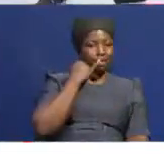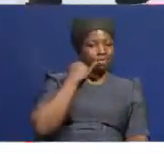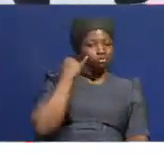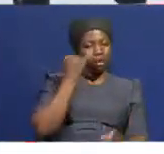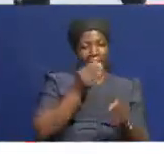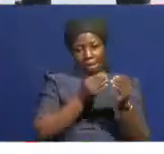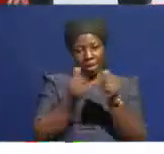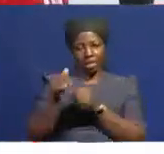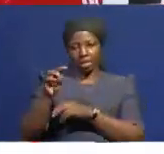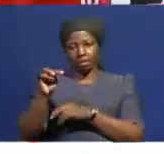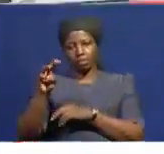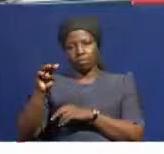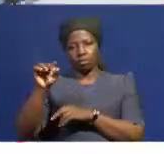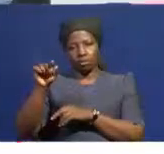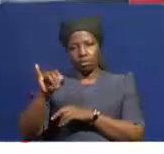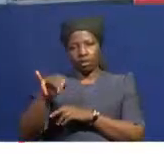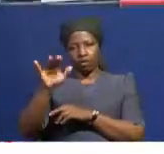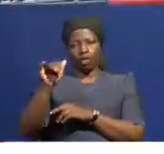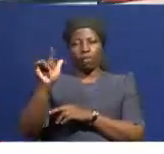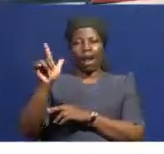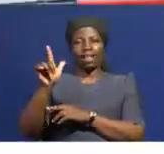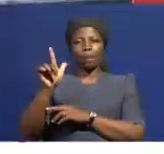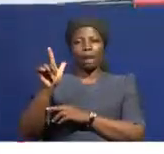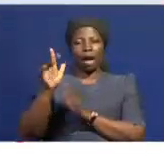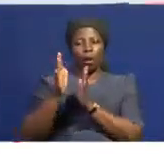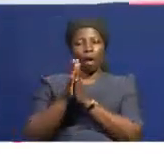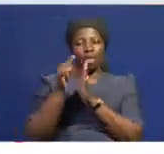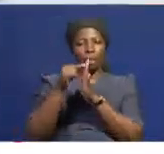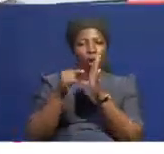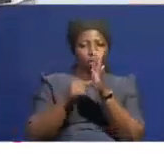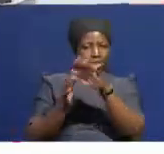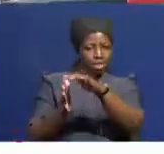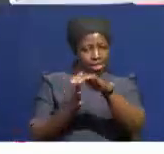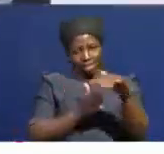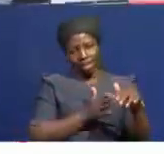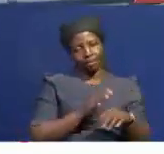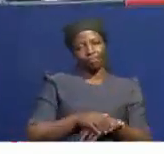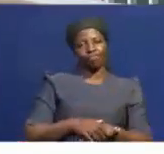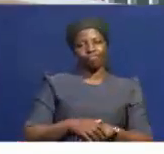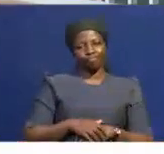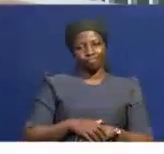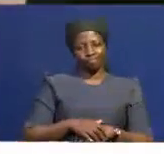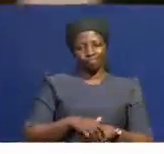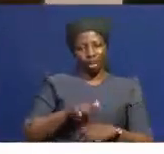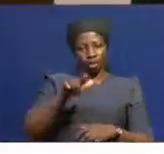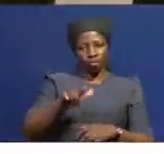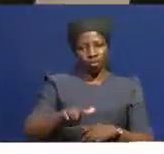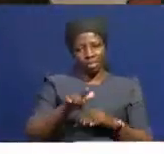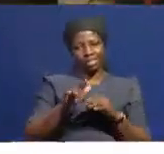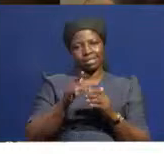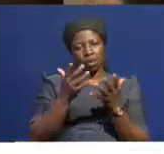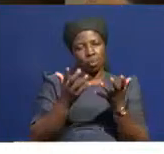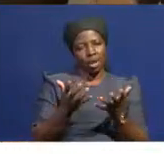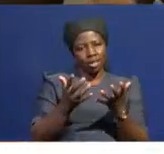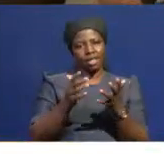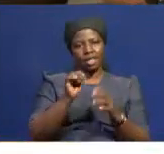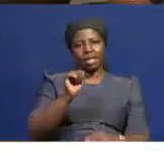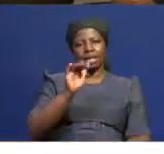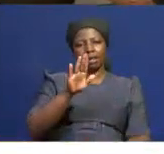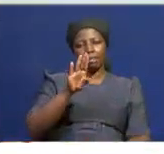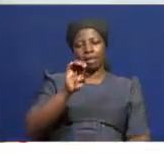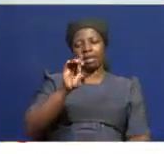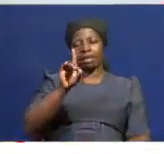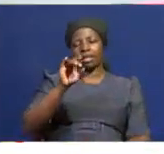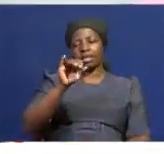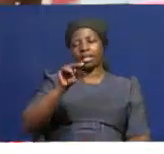Mwangi of Laikipia on points. In the minimum weight category, Abednego Kialo of KDF